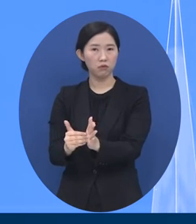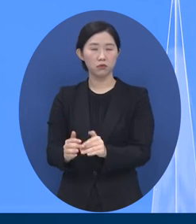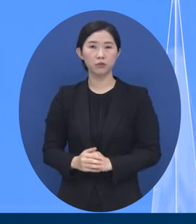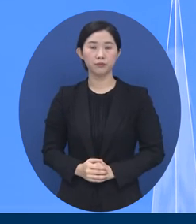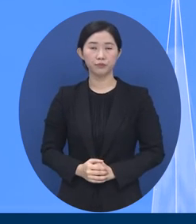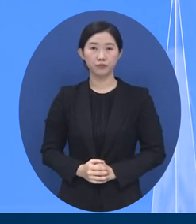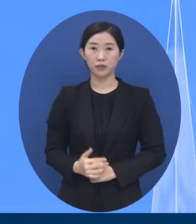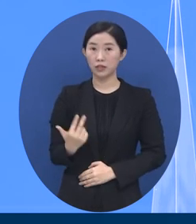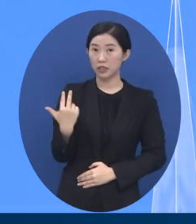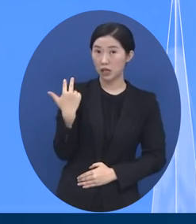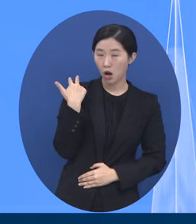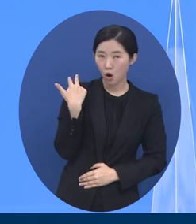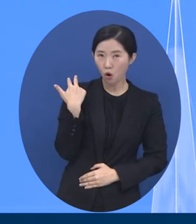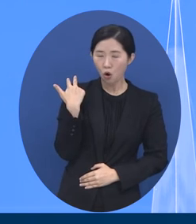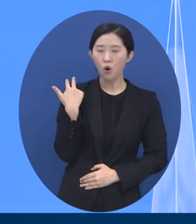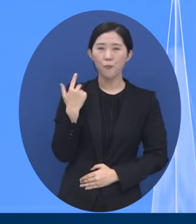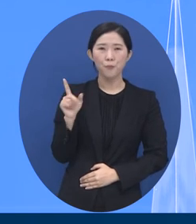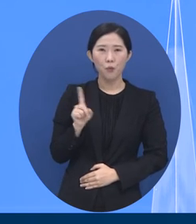주 동안은